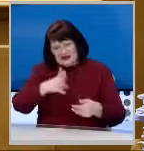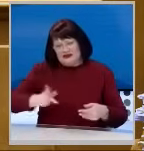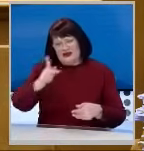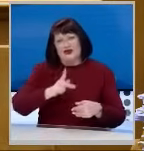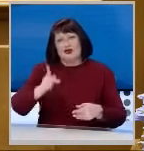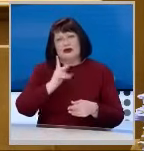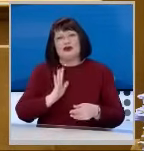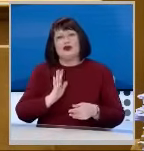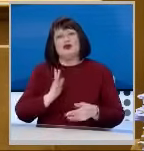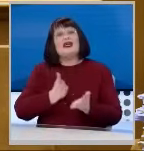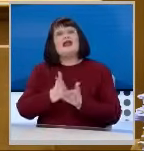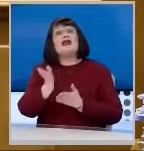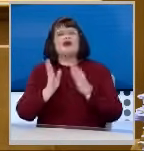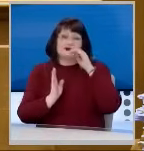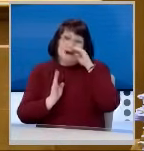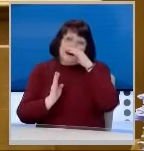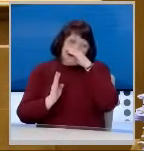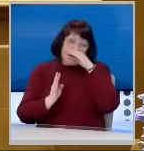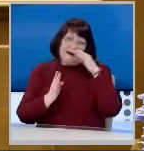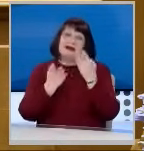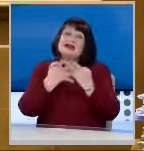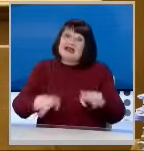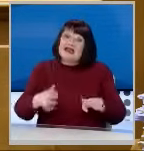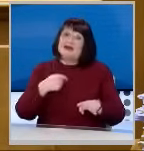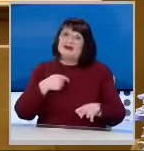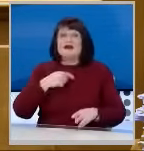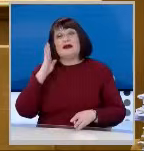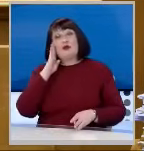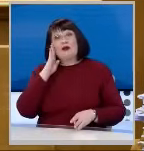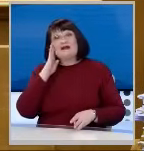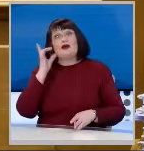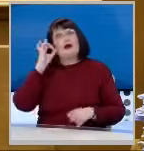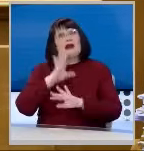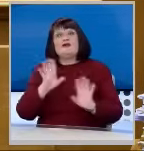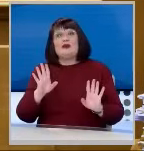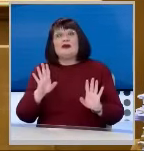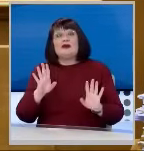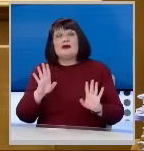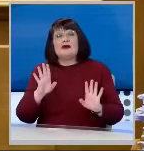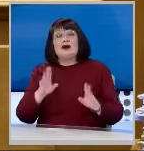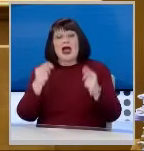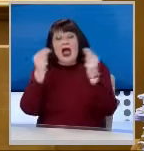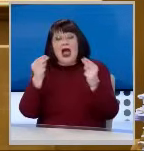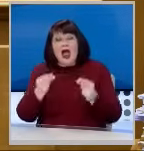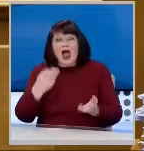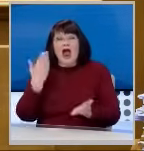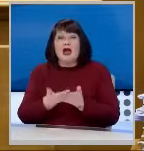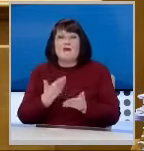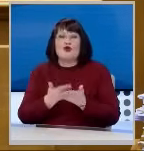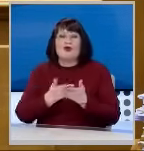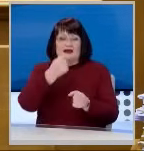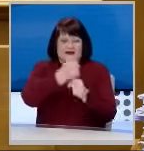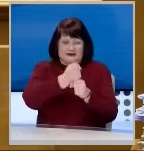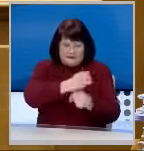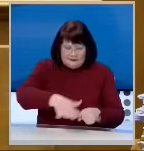δικαιοσύνης ότι κοιμούνται οι συγγενείς ότι κοιμόμαστε εμείς δεν ξέρω τα πειστήρια του μπαζώματα όμως